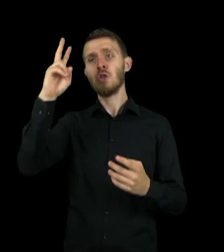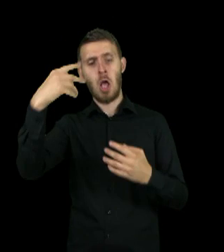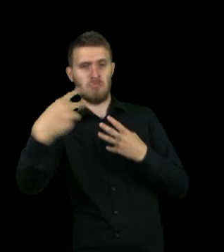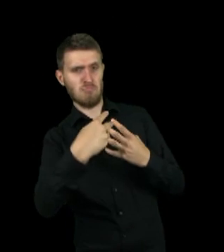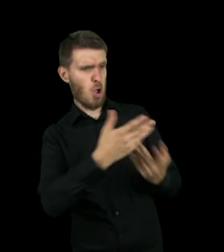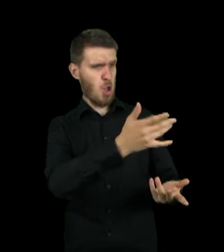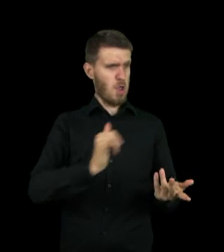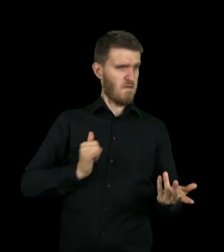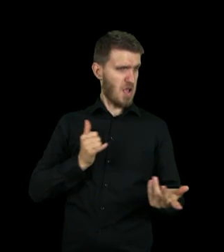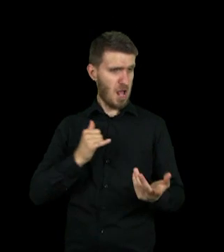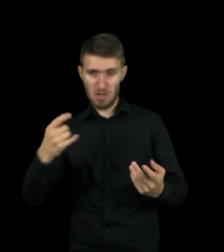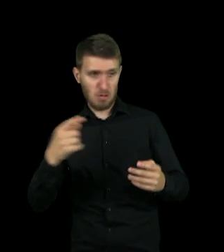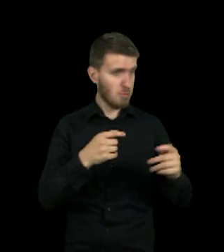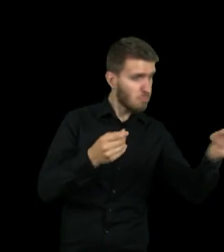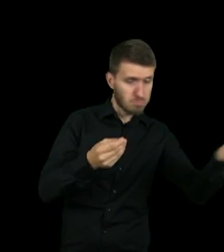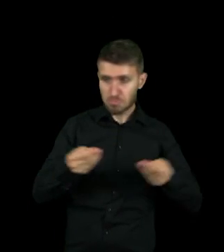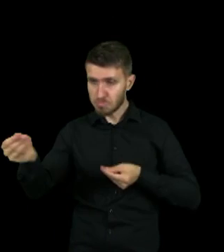2 od każdej